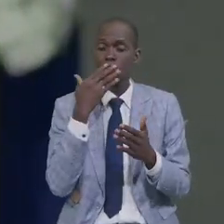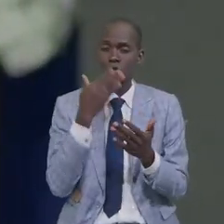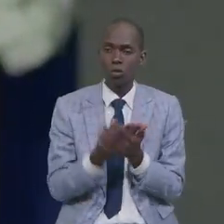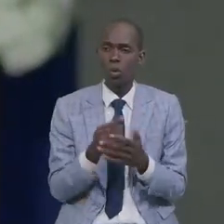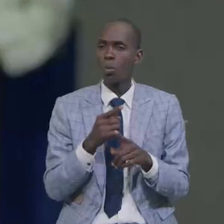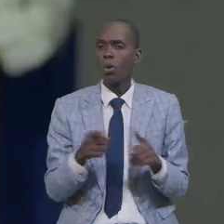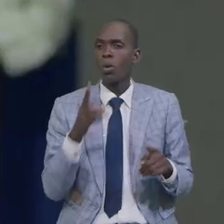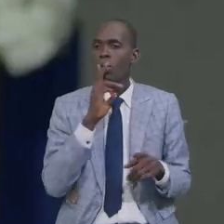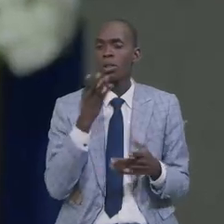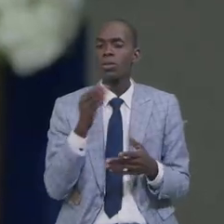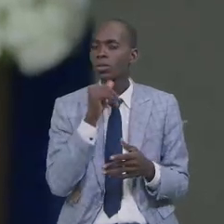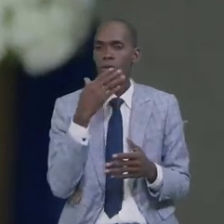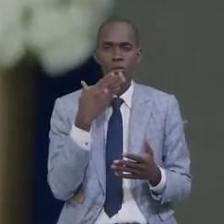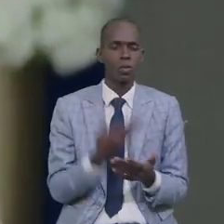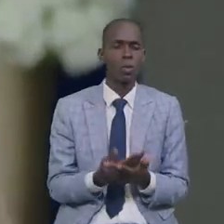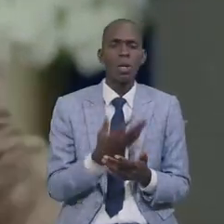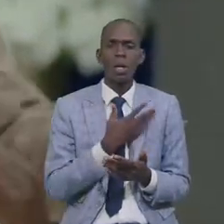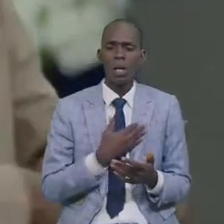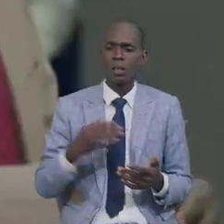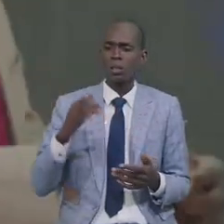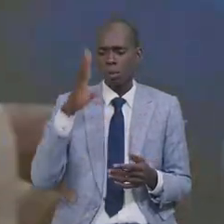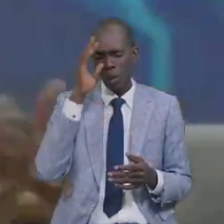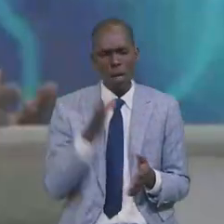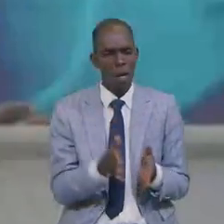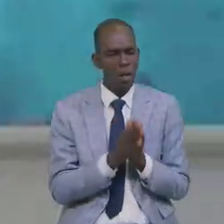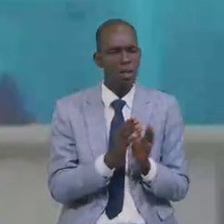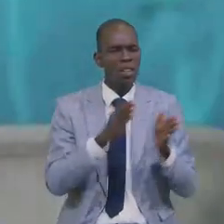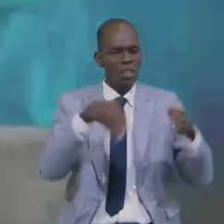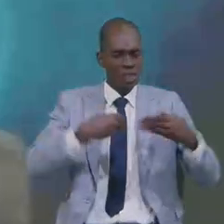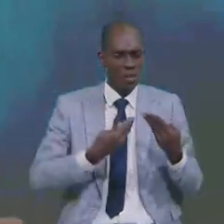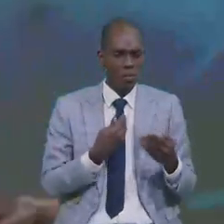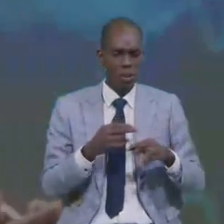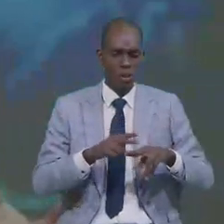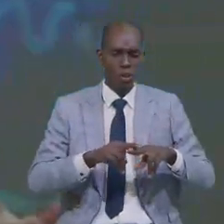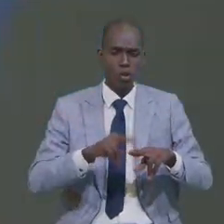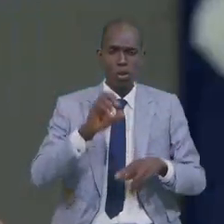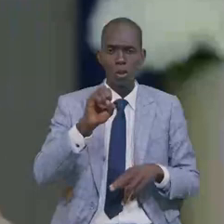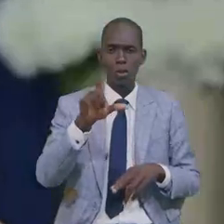la maladie et la mort. Il a dit, montrez-moi la source. Et à la